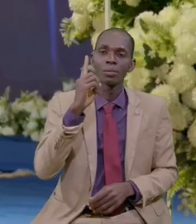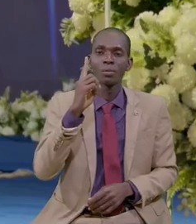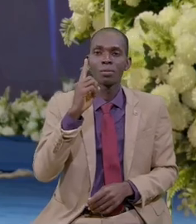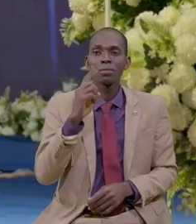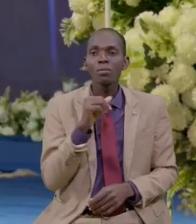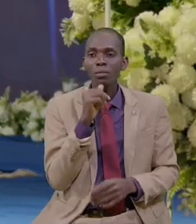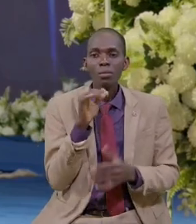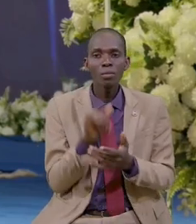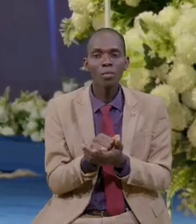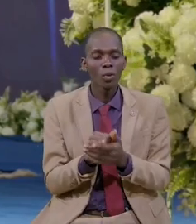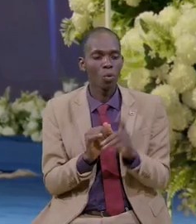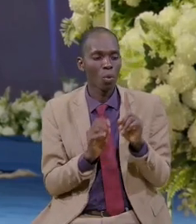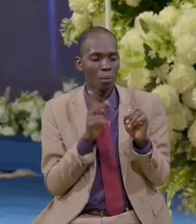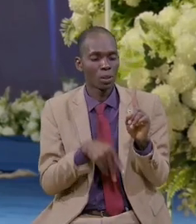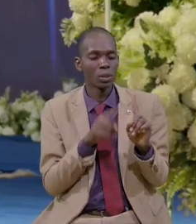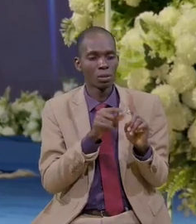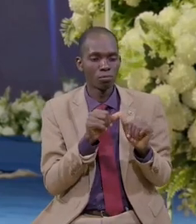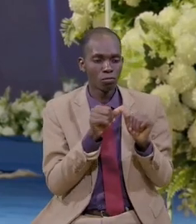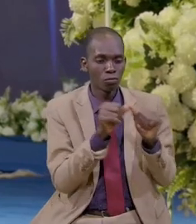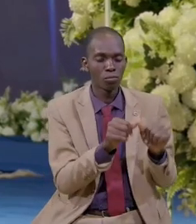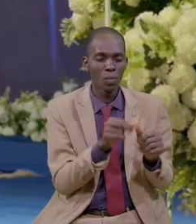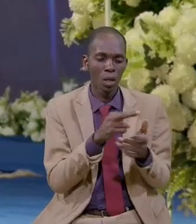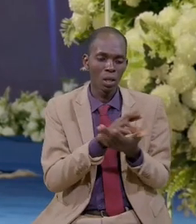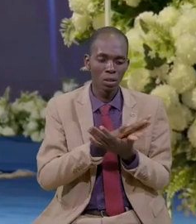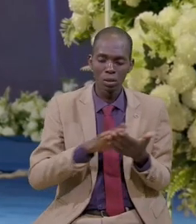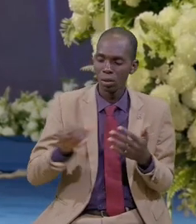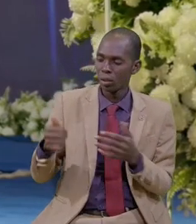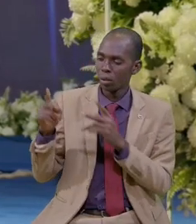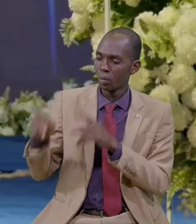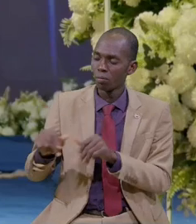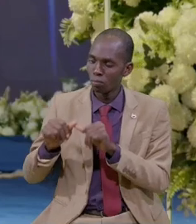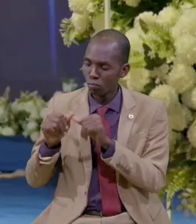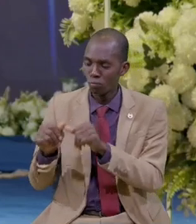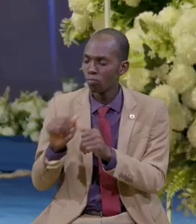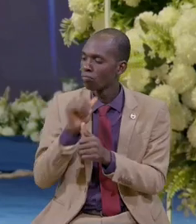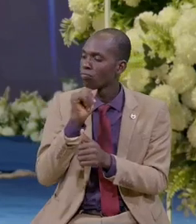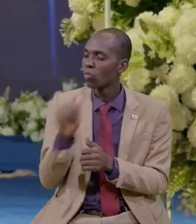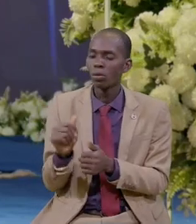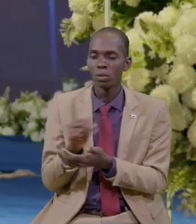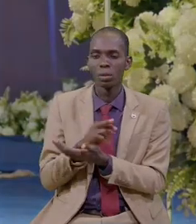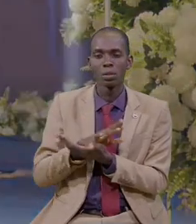Pas que quelqu'un demeure juste et l'autre injuste, et nous sommes un, non?